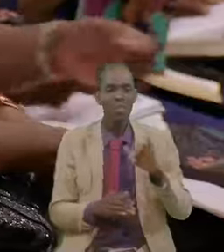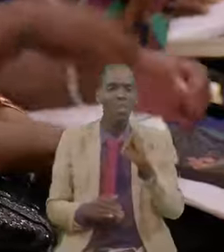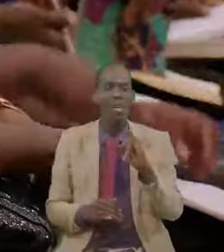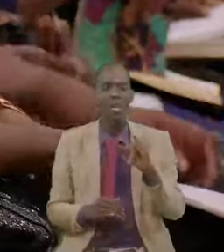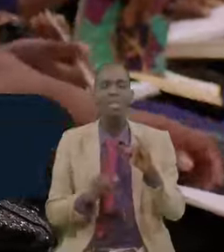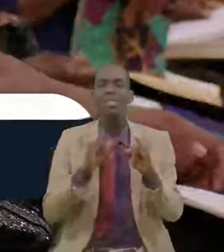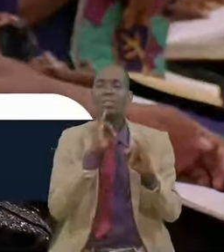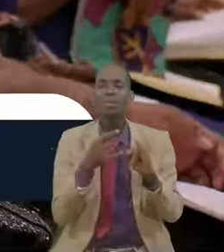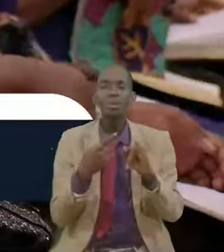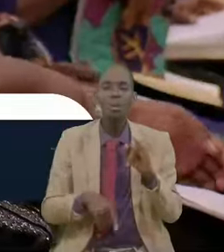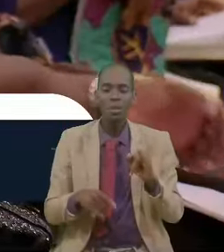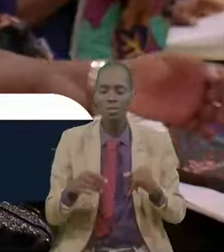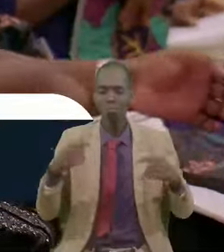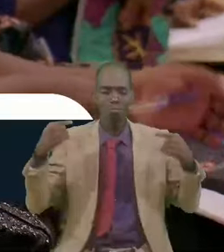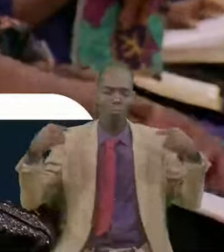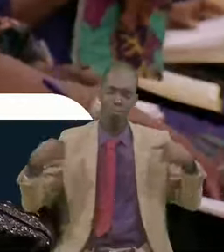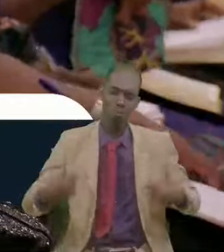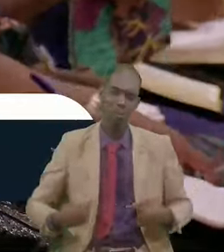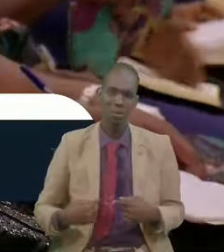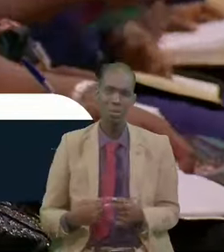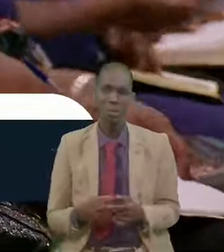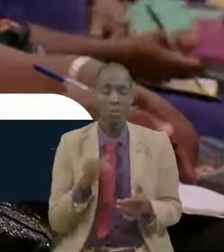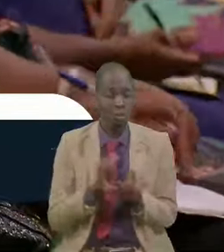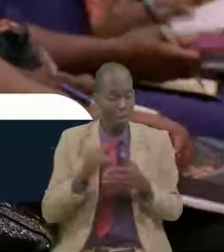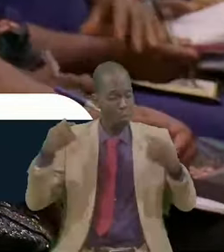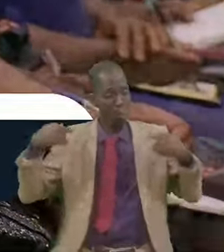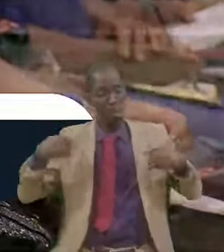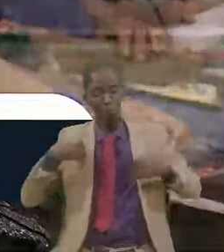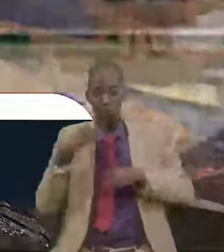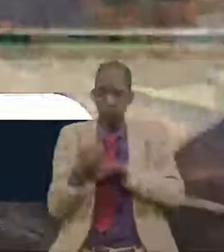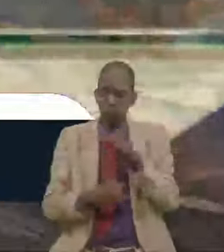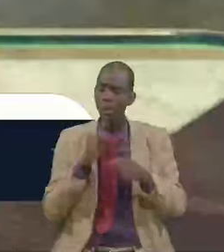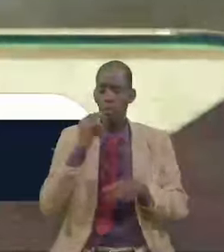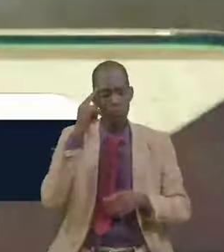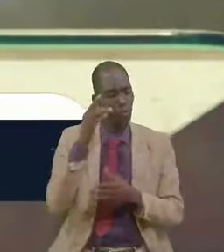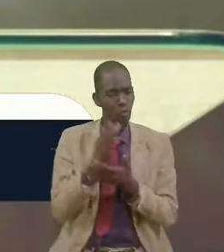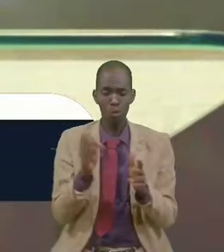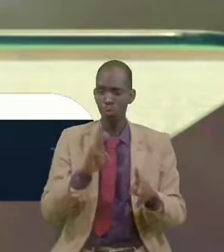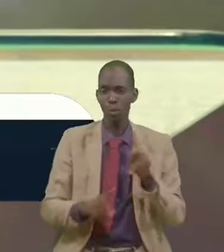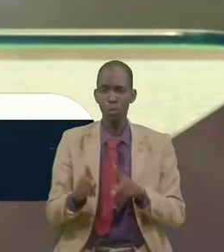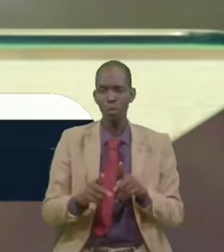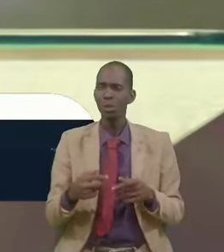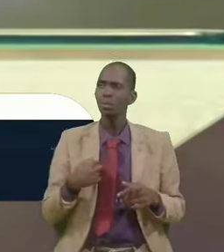est infirmité. Infirmité dans la vie des gens. Je suis ici. Cette infirmité, cette